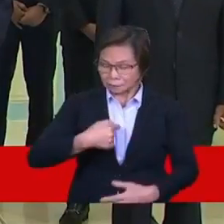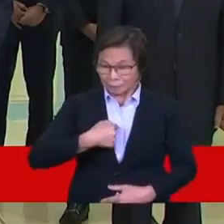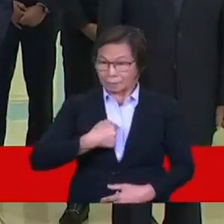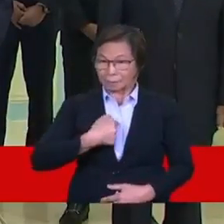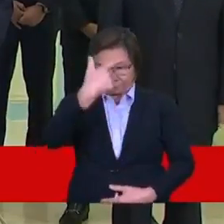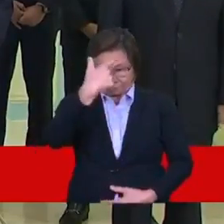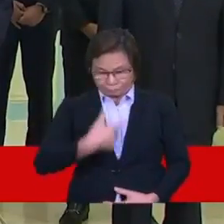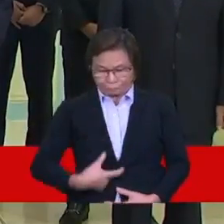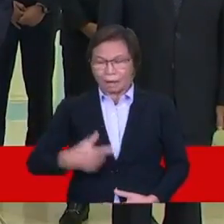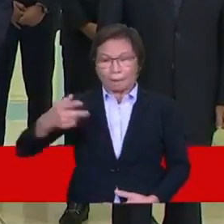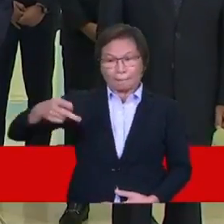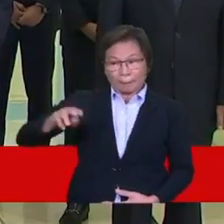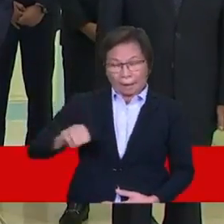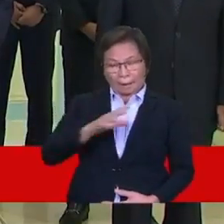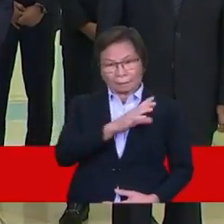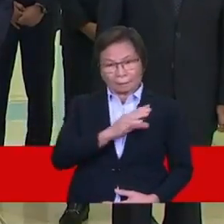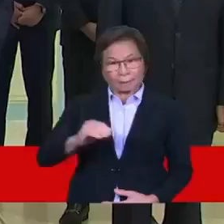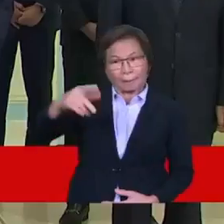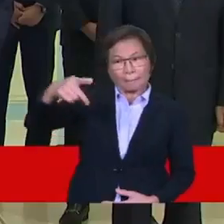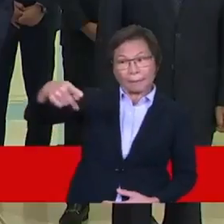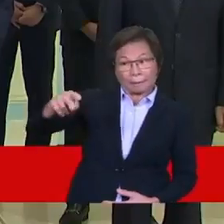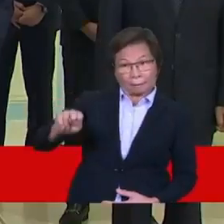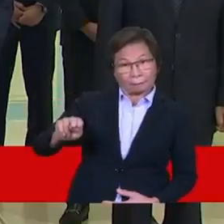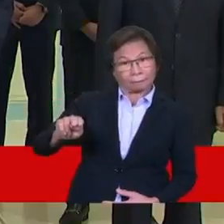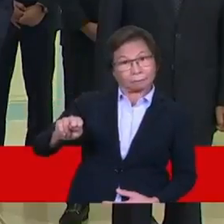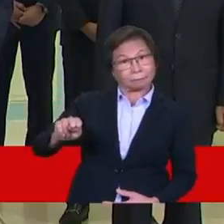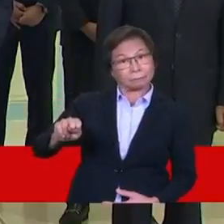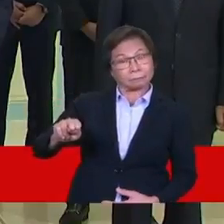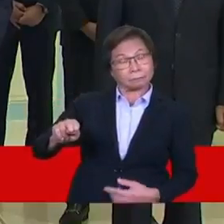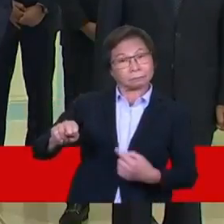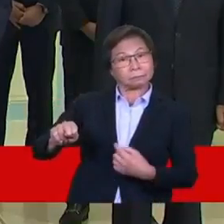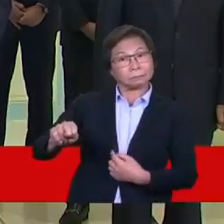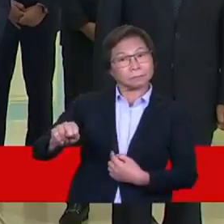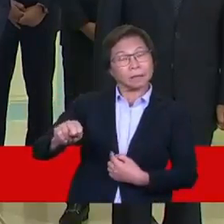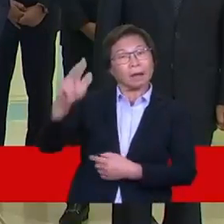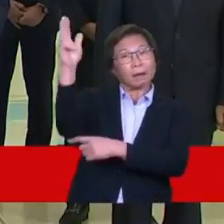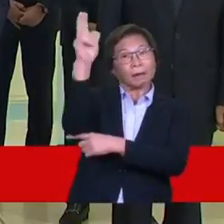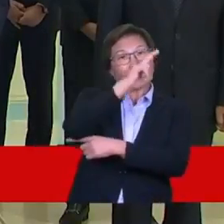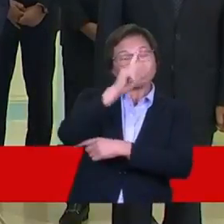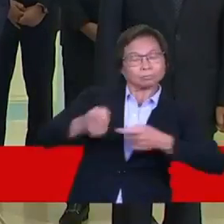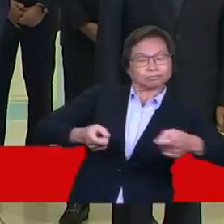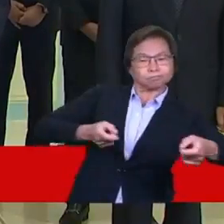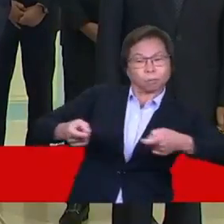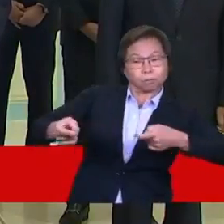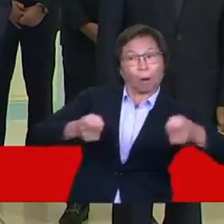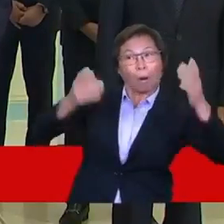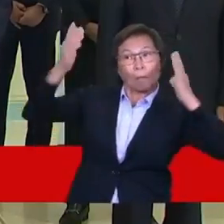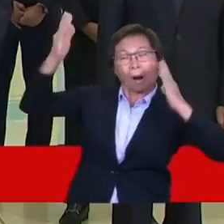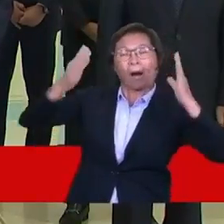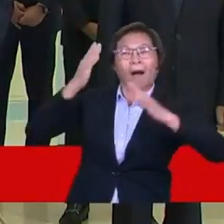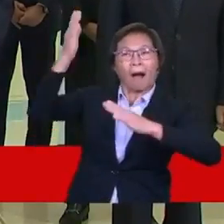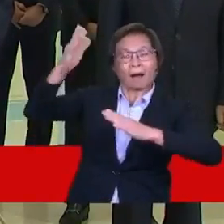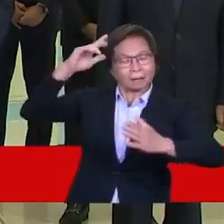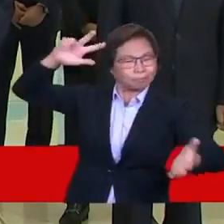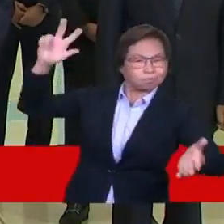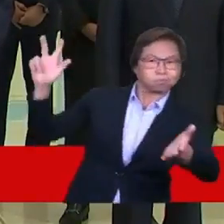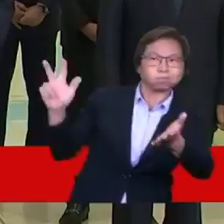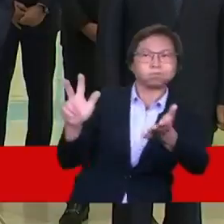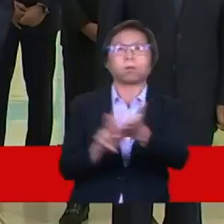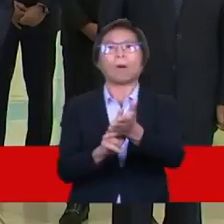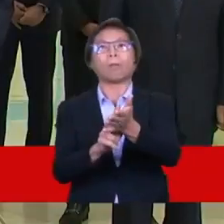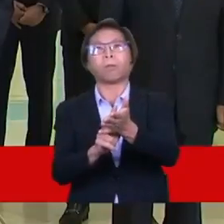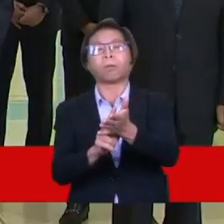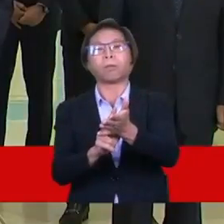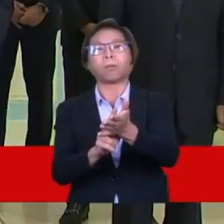Menteri dan perikatan nasional sebagai kerajaan yang memerintah akan dapat ditentukan